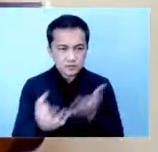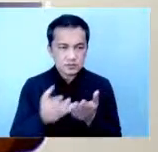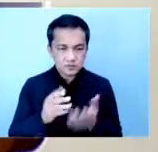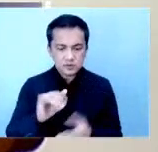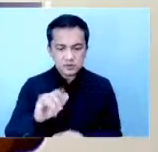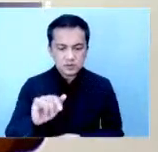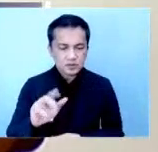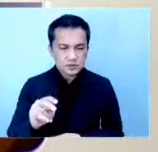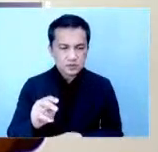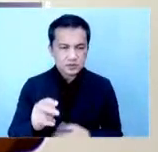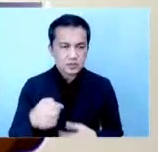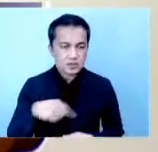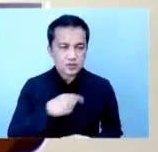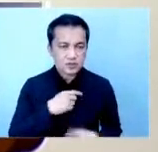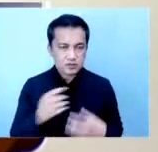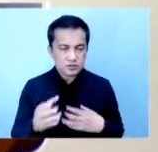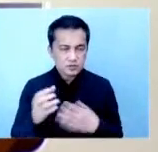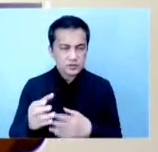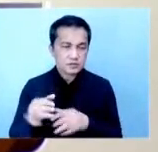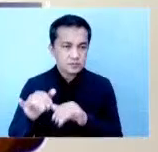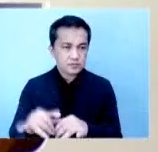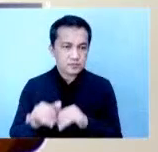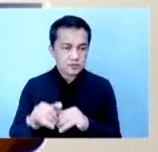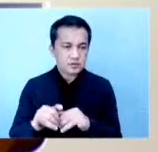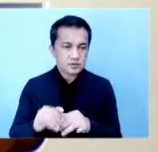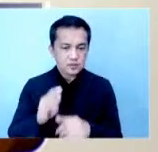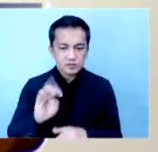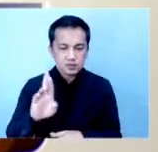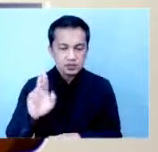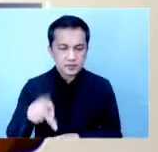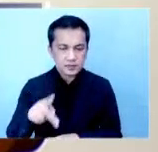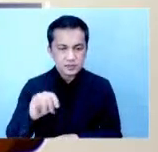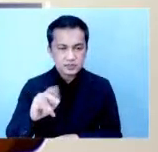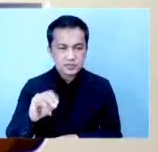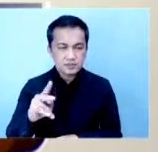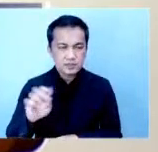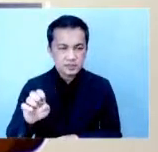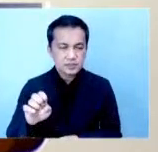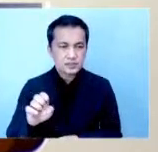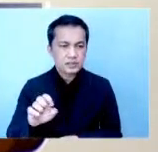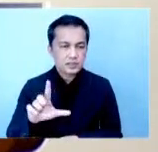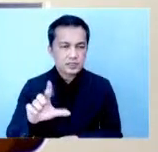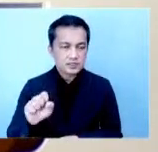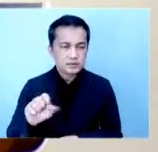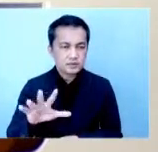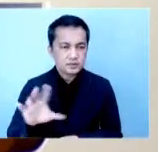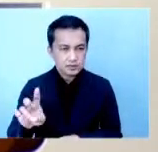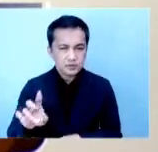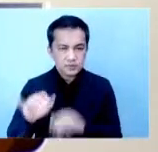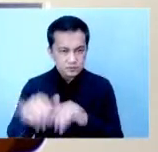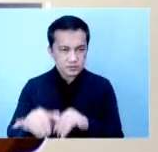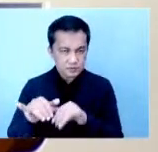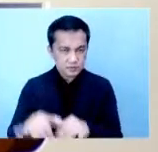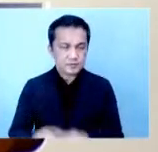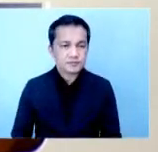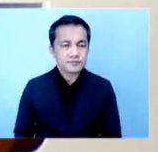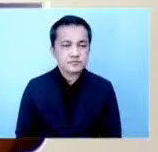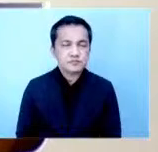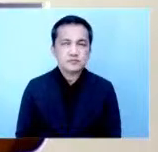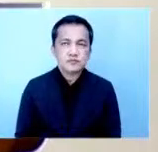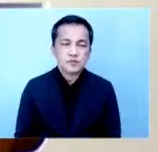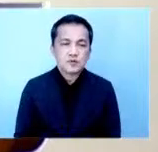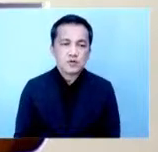our commitment to maintaining a BRP Sierra Madre LS-57 will always be there. So